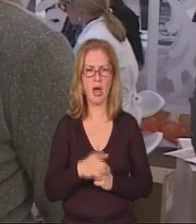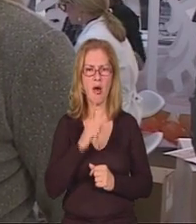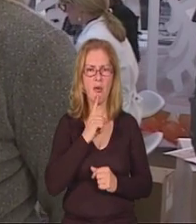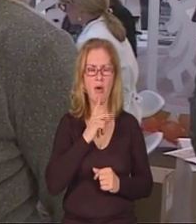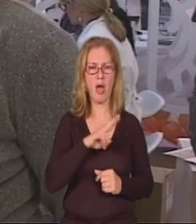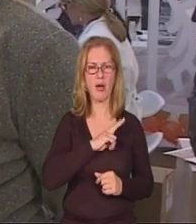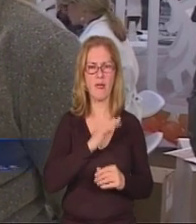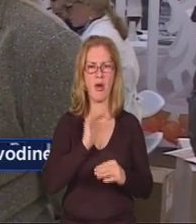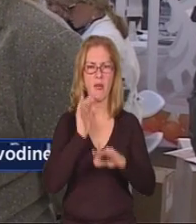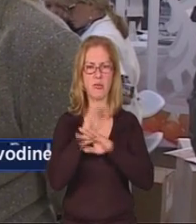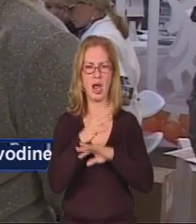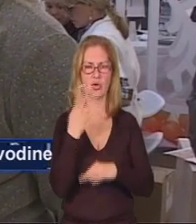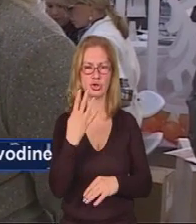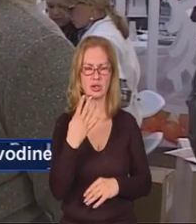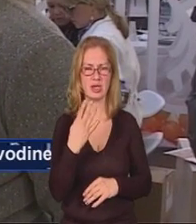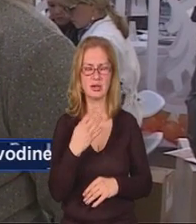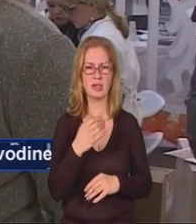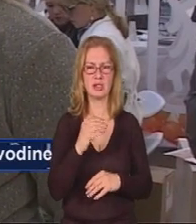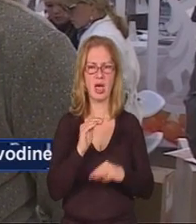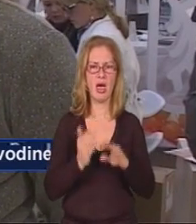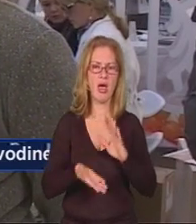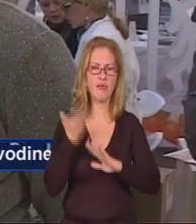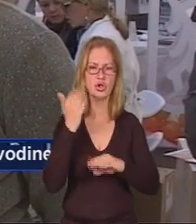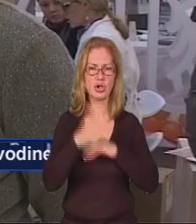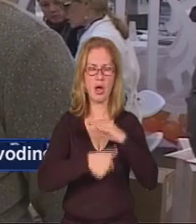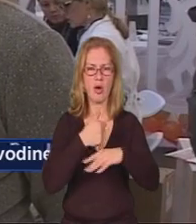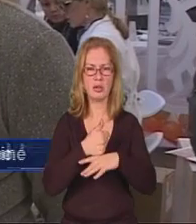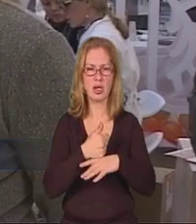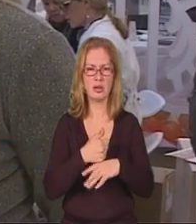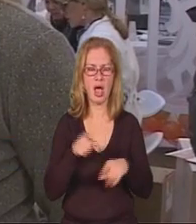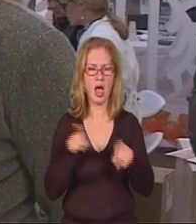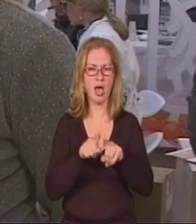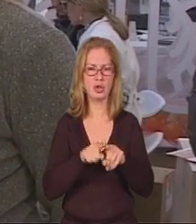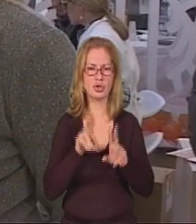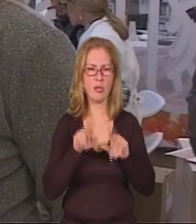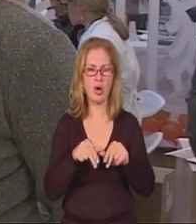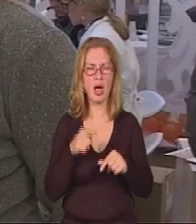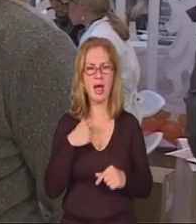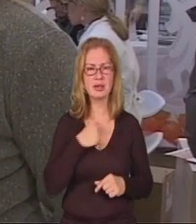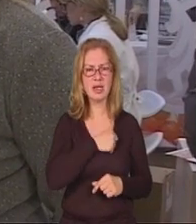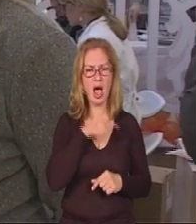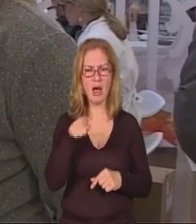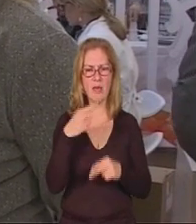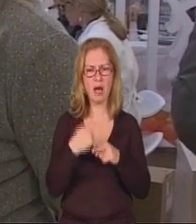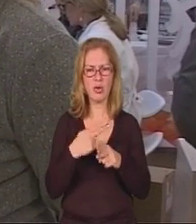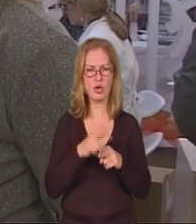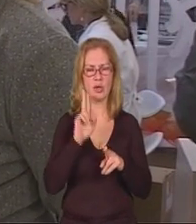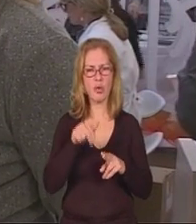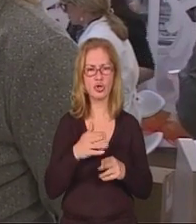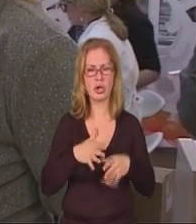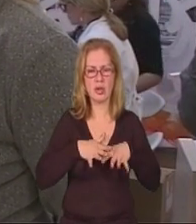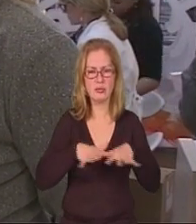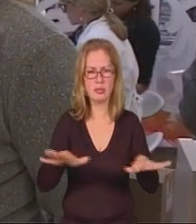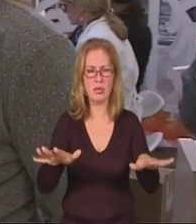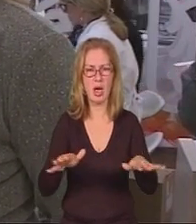o pušačima koji imaju preko 40 i više godina. Međutim, ja bih istakla da sama bolest može da